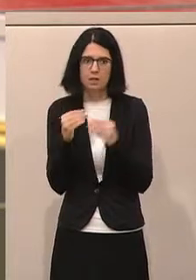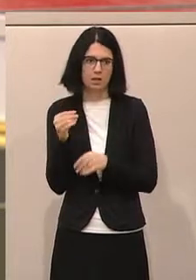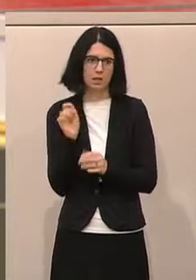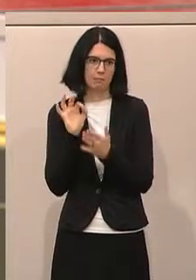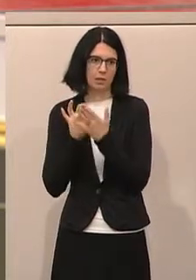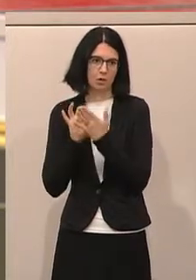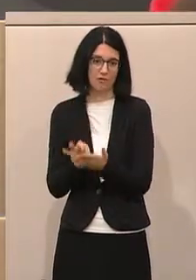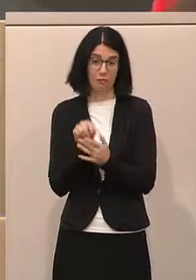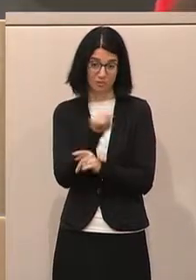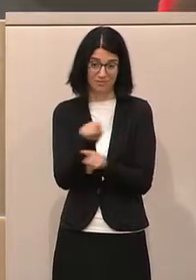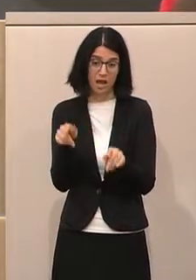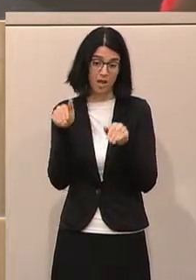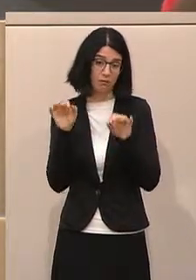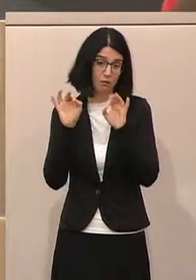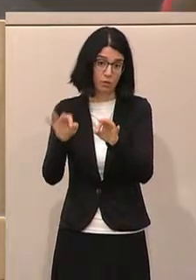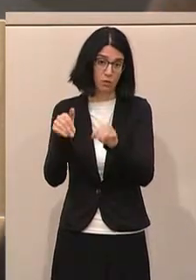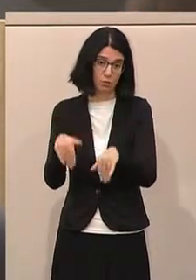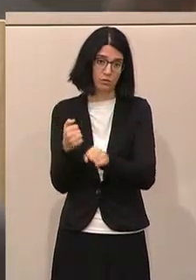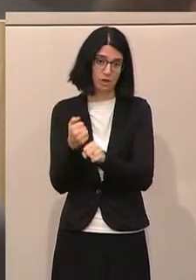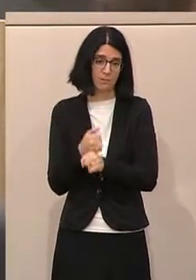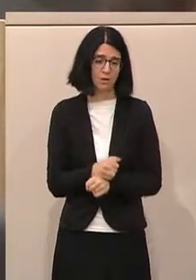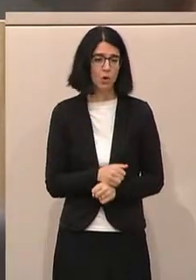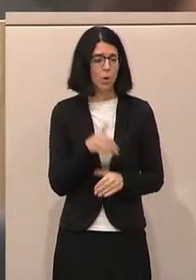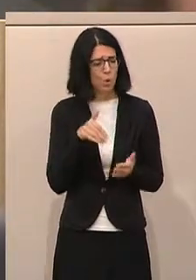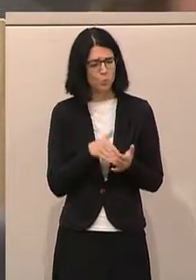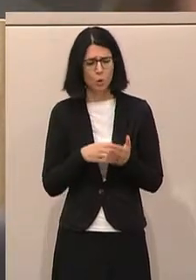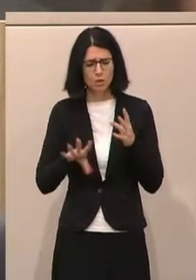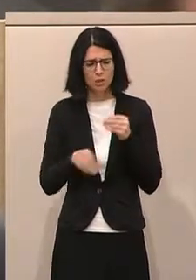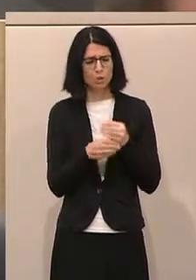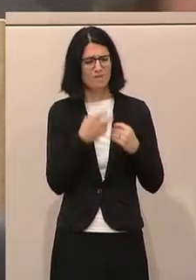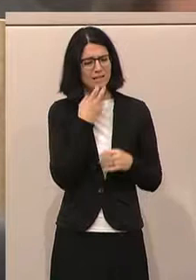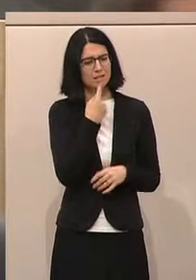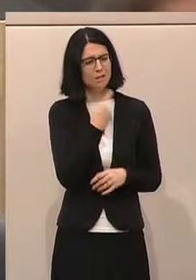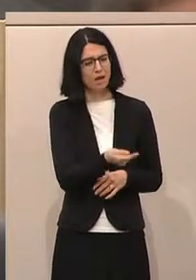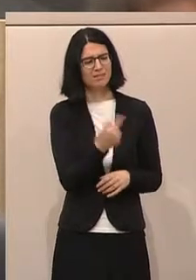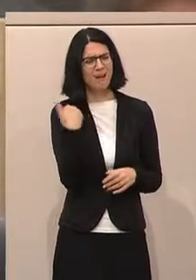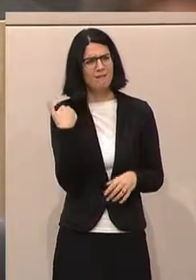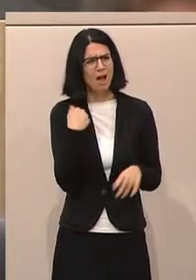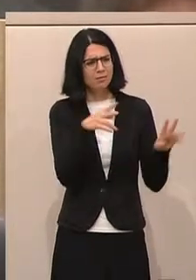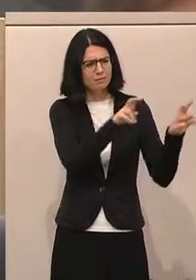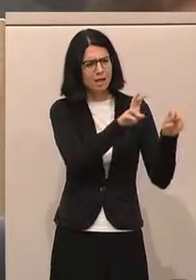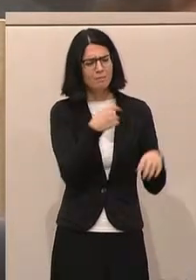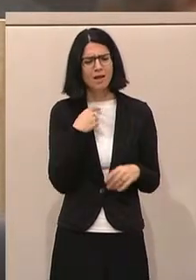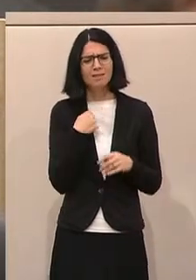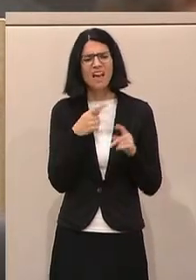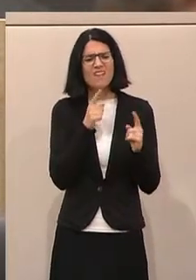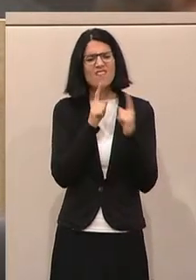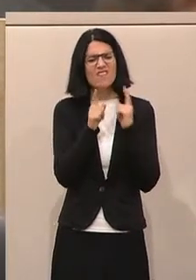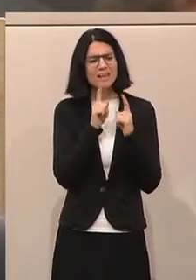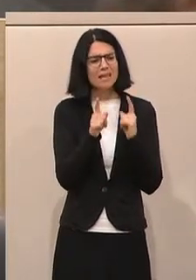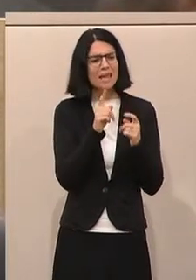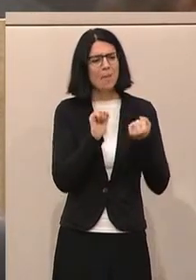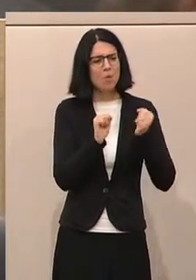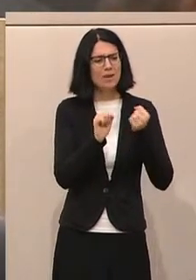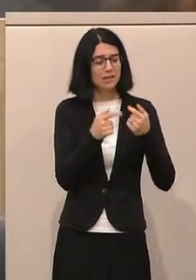unser gesamtes Engagement. Und ein zweites auch noch. Sie haben auch gesagt, dass Verkehr, Mobilität teurer werden soll.